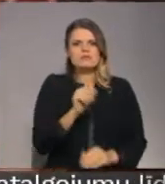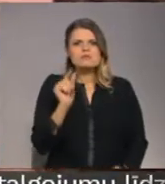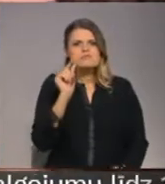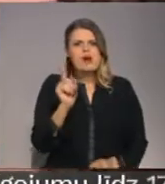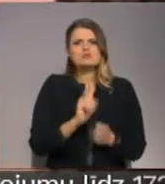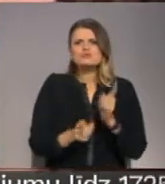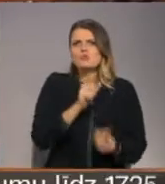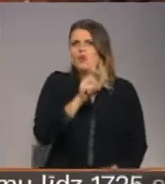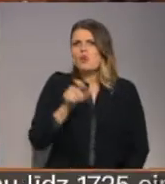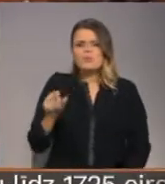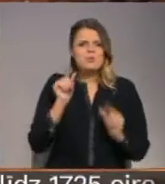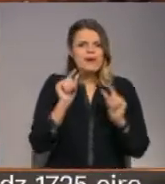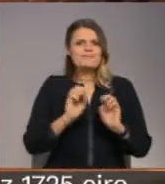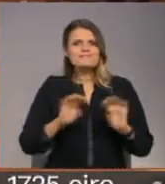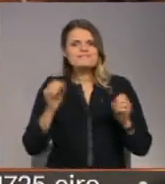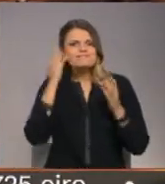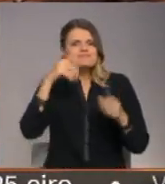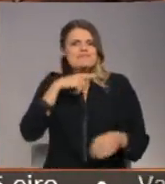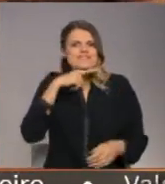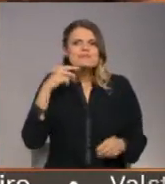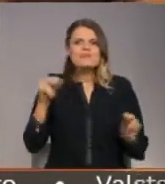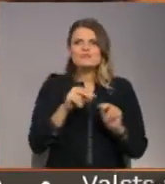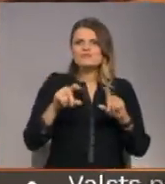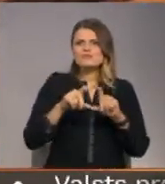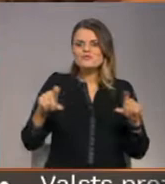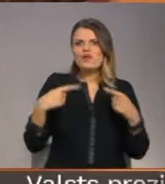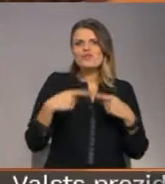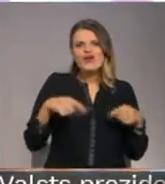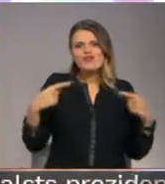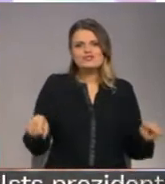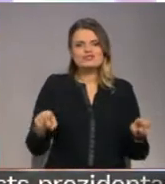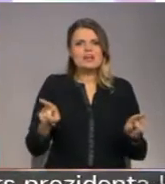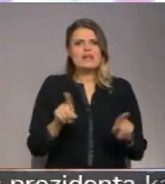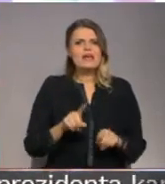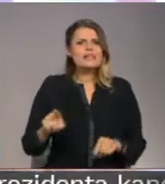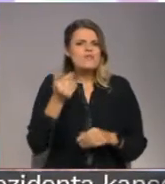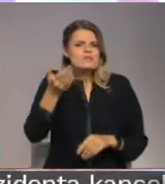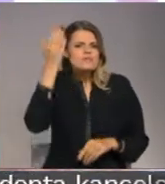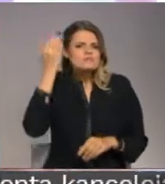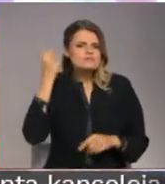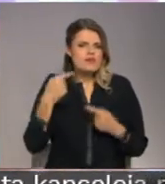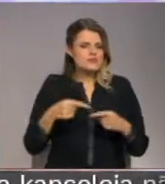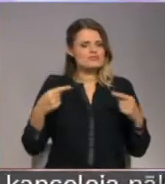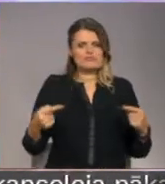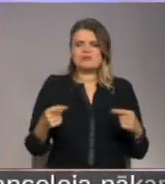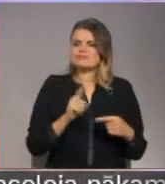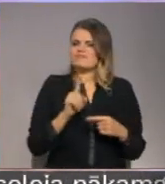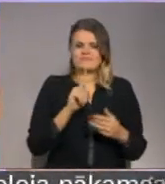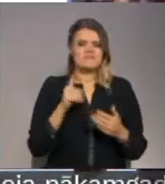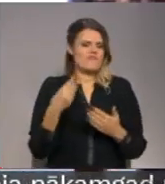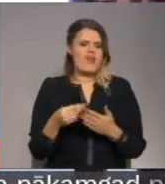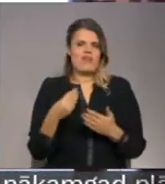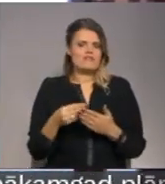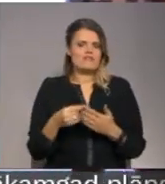ir maza, teiksim, Dagdā mūzikas skolā, kur spēlētu dažādus tautiskos instrumentus. Noteikti tas ir svētīgs